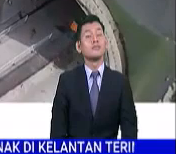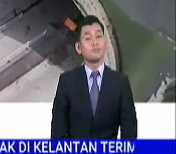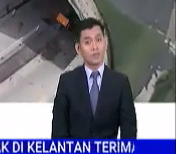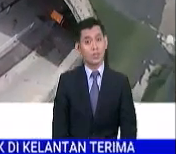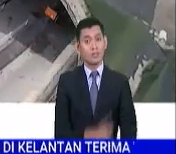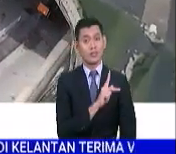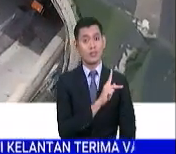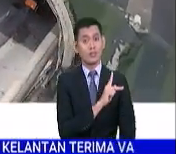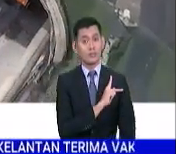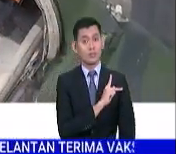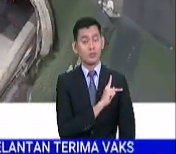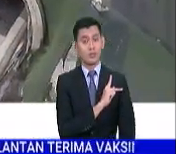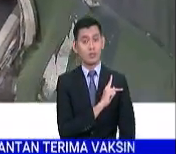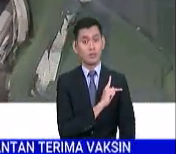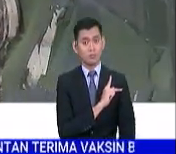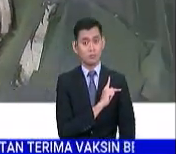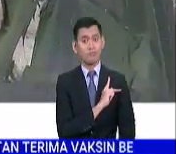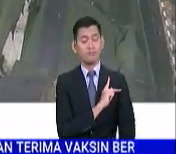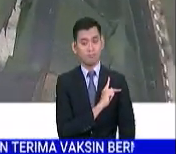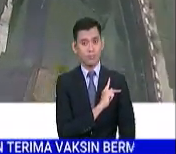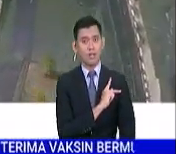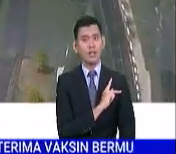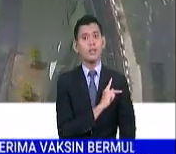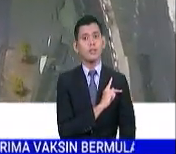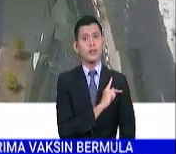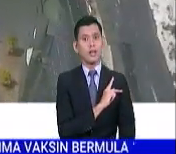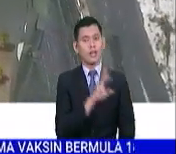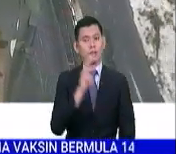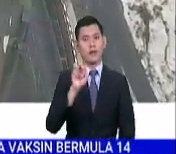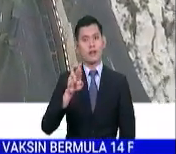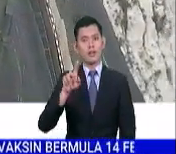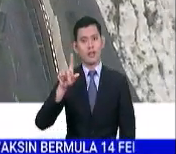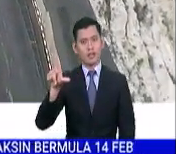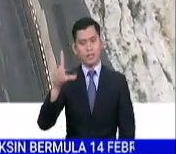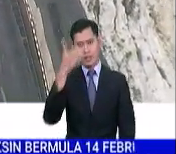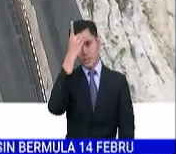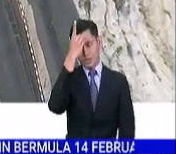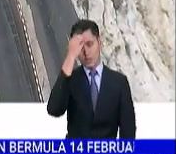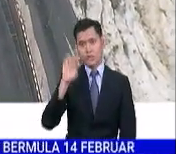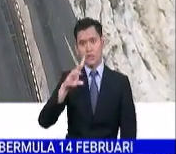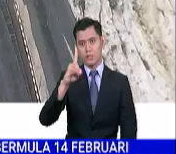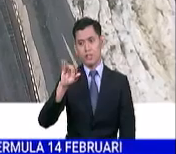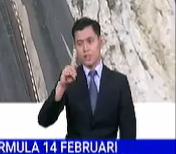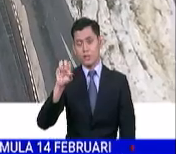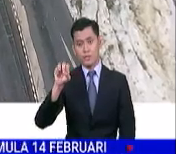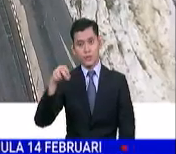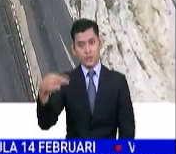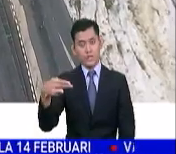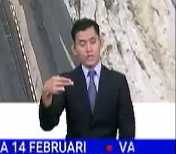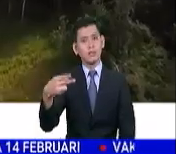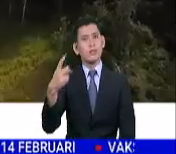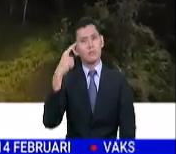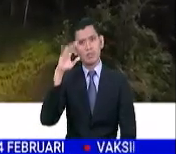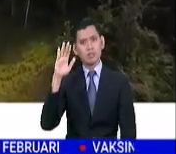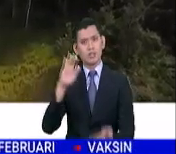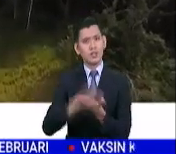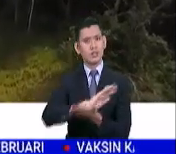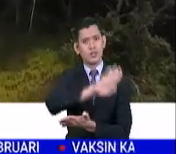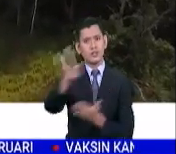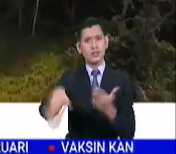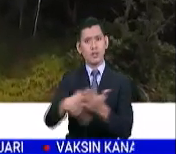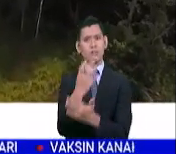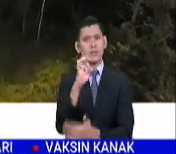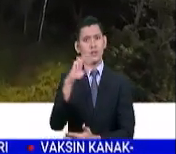Menjelaskannya, Ketua Pegawai Eksekutif Malaysia Rail Link Sendirian Berhad MRL, Datuk Seri Darwish Abdul Razak yakin kesemua